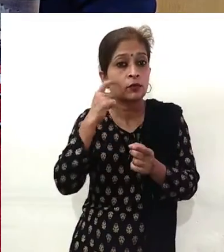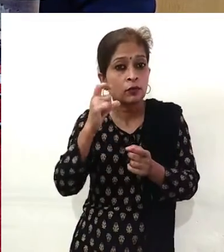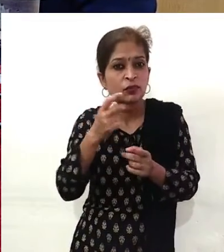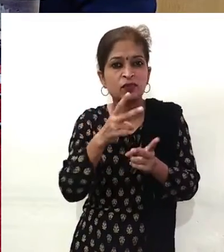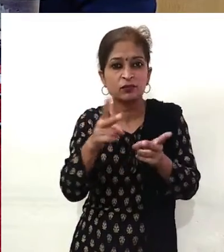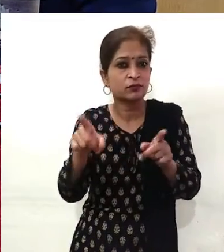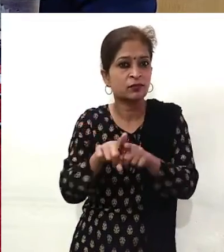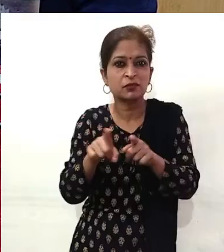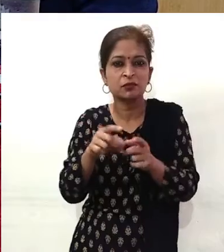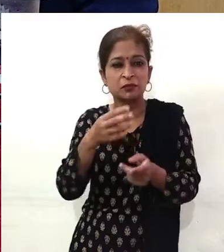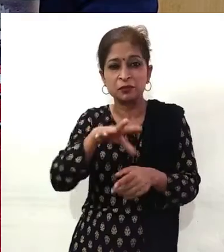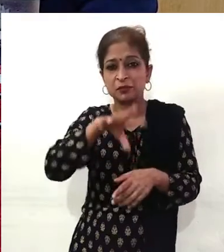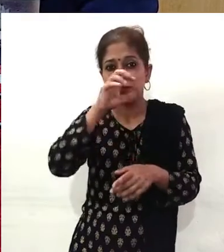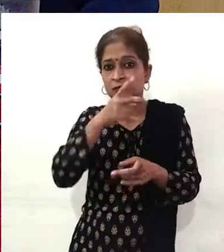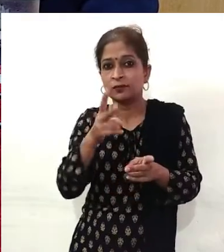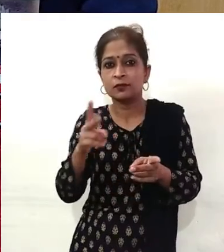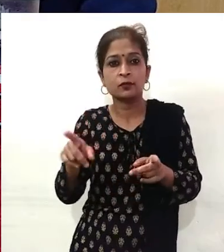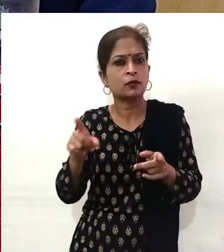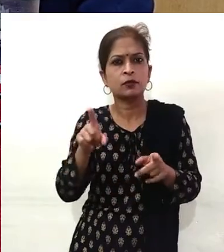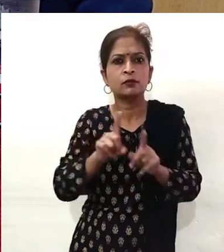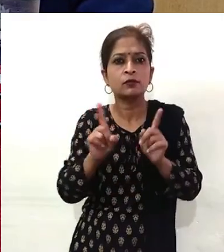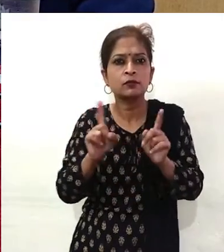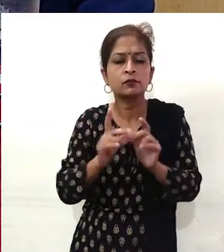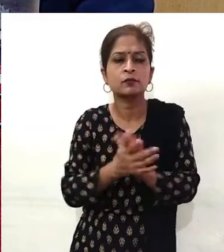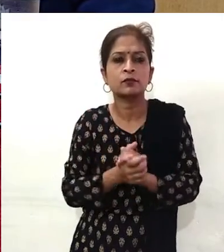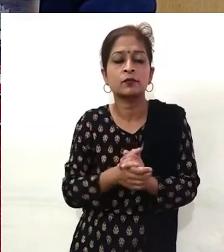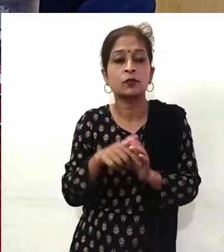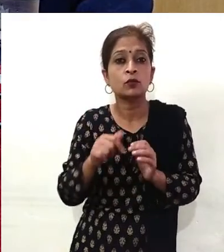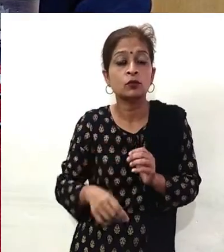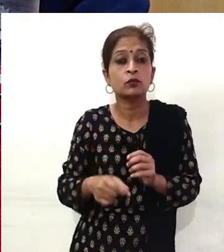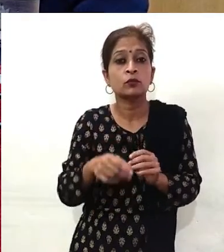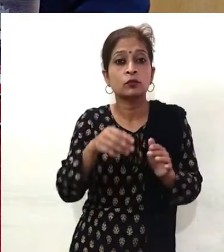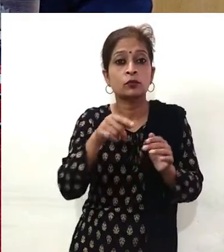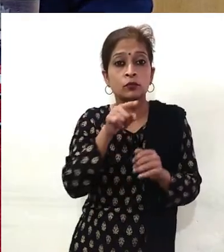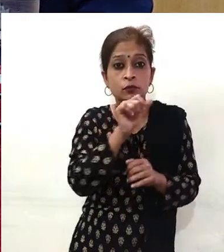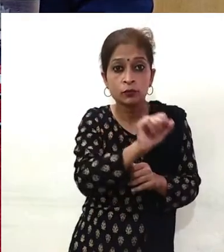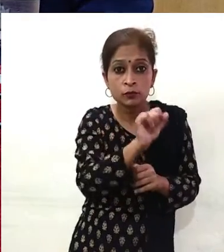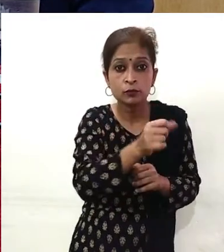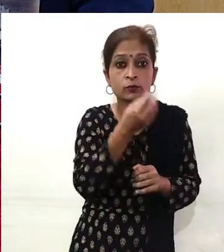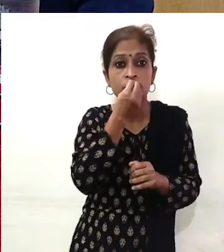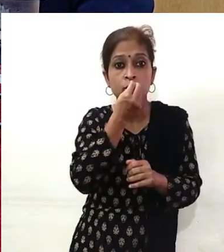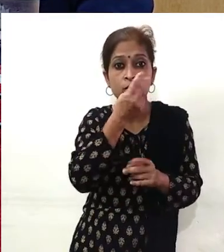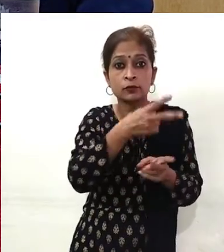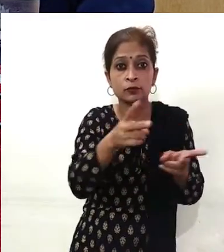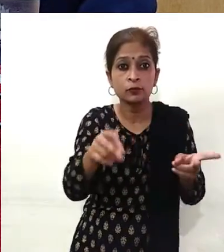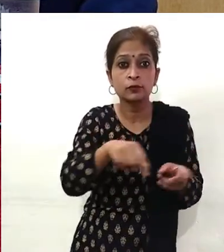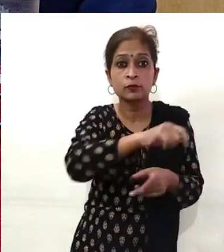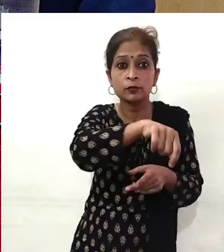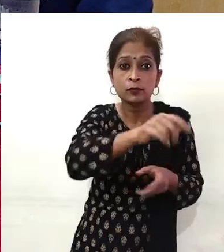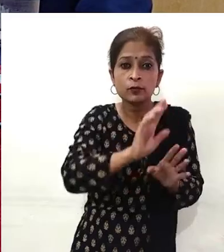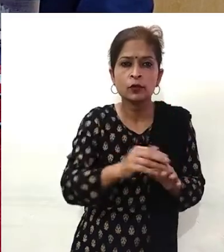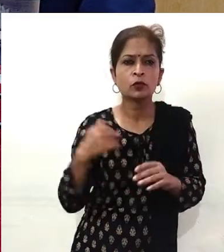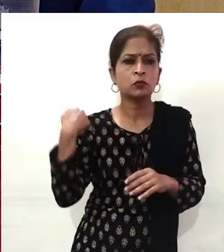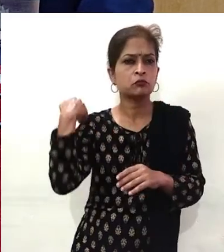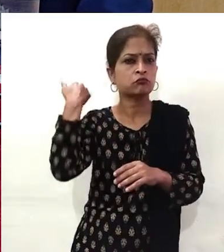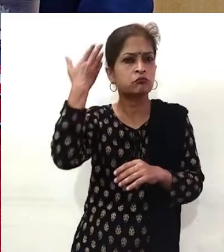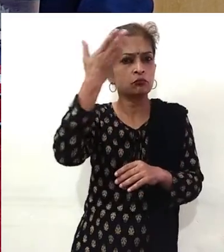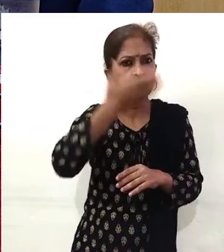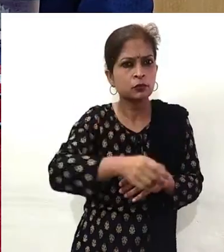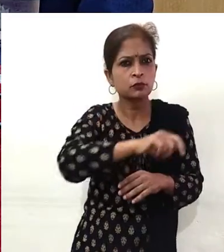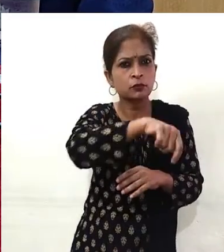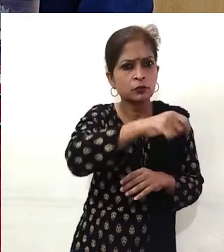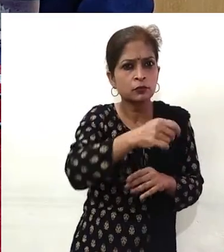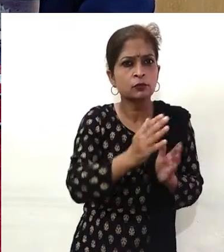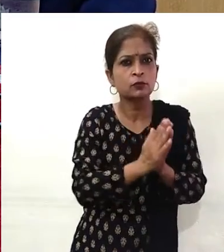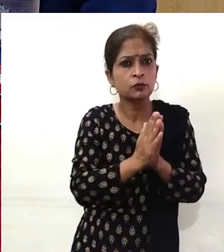क्योंकि तामसिक है सारे के सारे। बिल्कुल। तो उनके भोजन में वही चीज बनती है, और तब से बनती आ रही